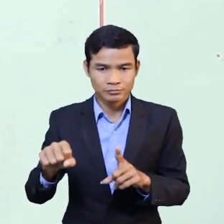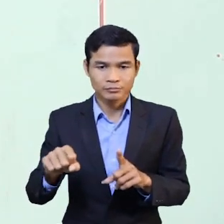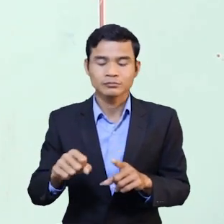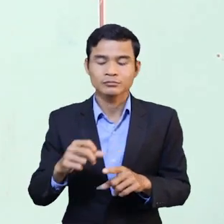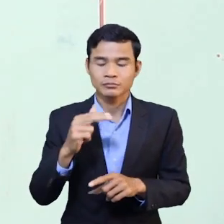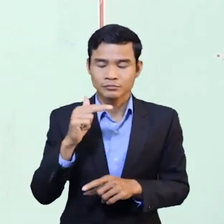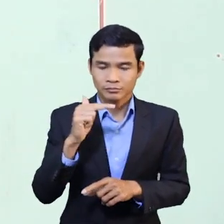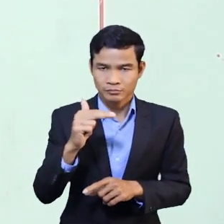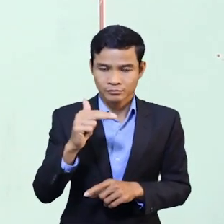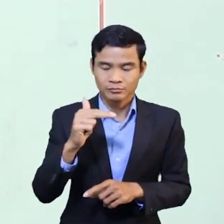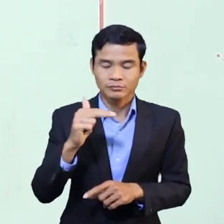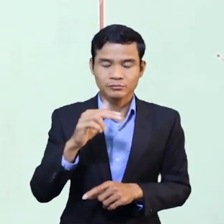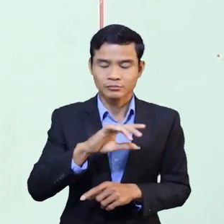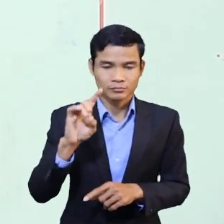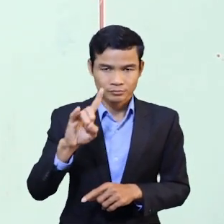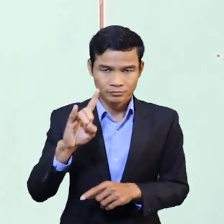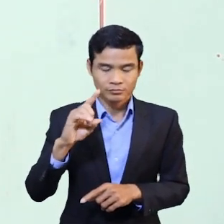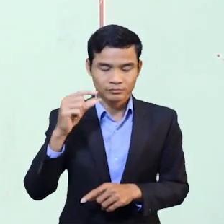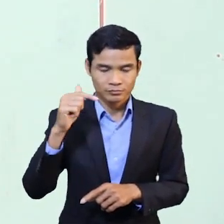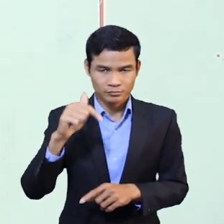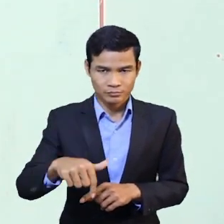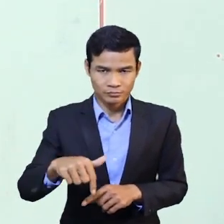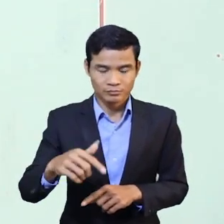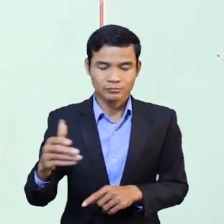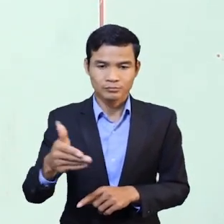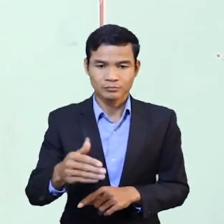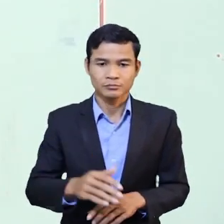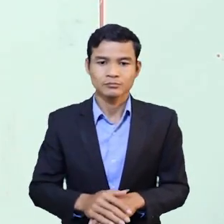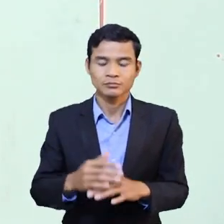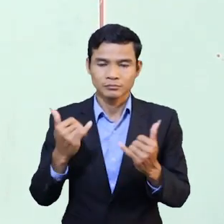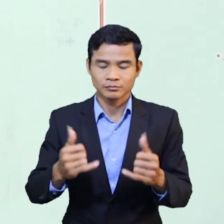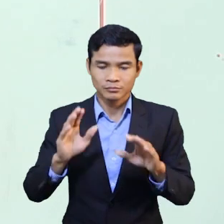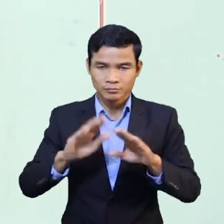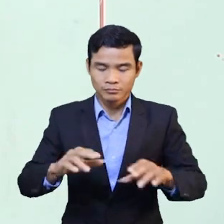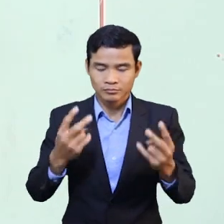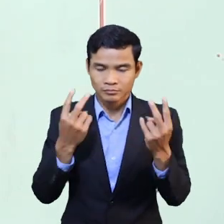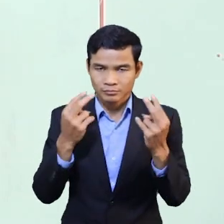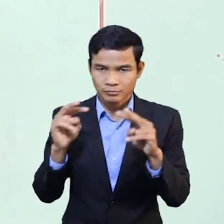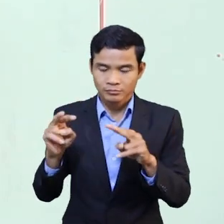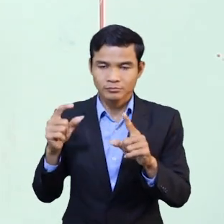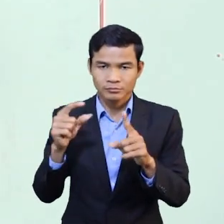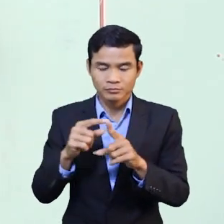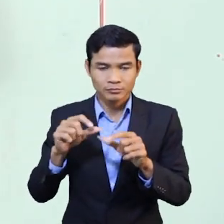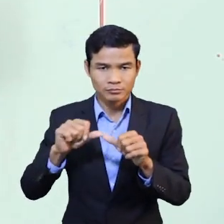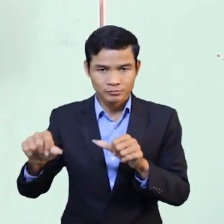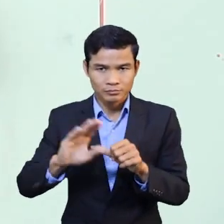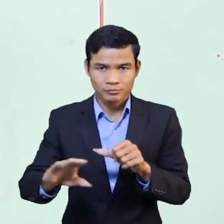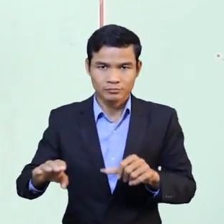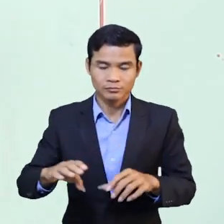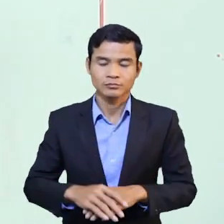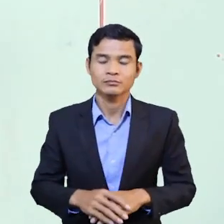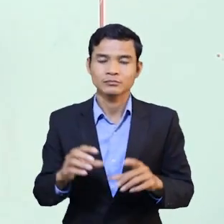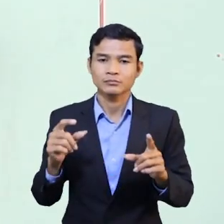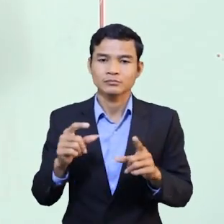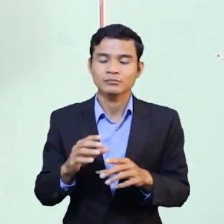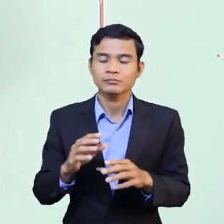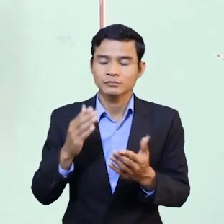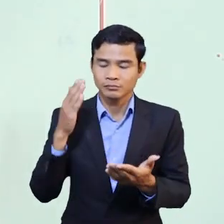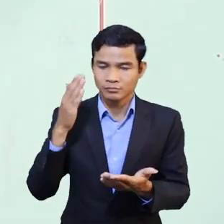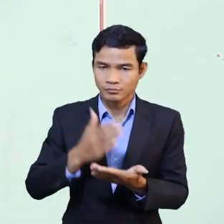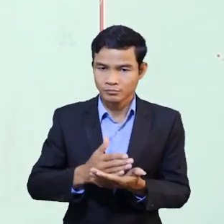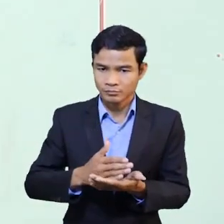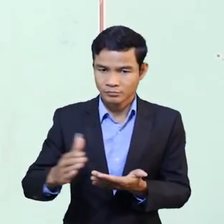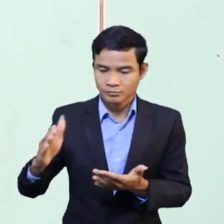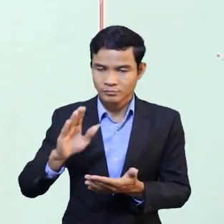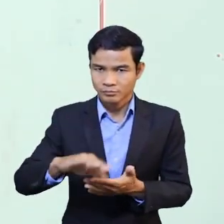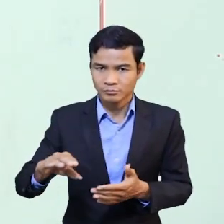mố chừng chừng ngô chả ạ lẽ con mơ bịa bằng to tiệt con chả bịa cầm chán chà